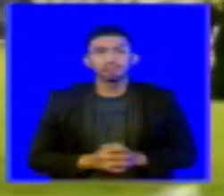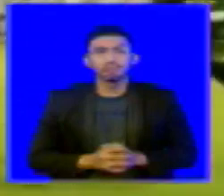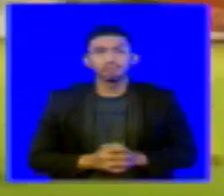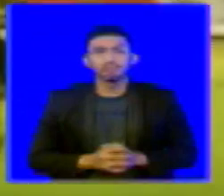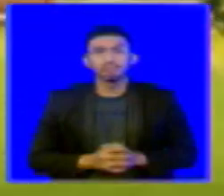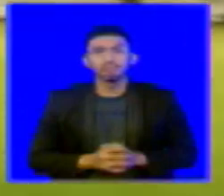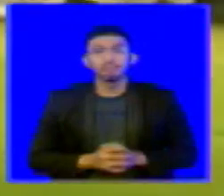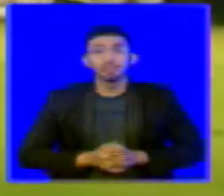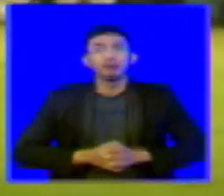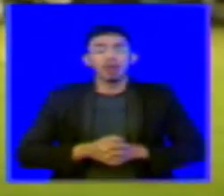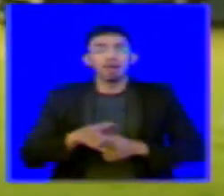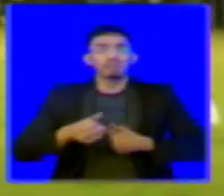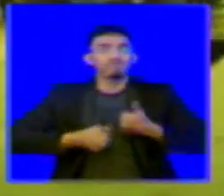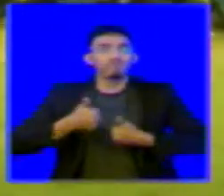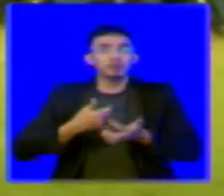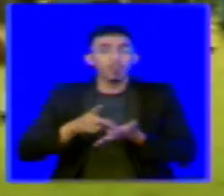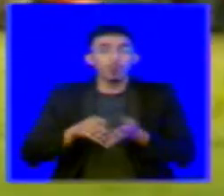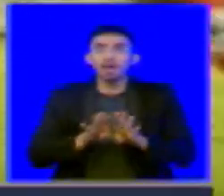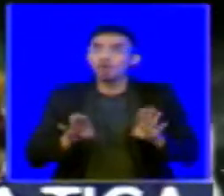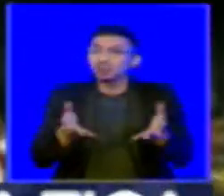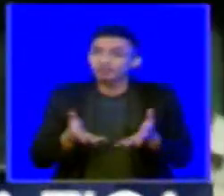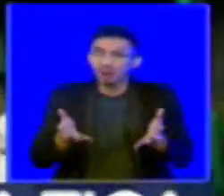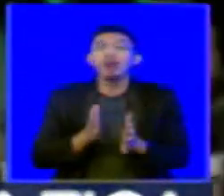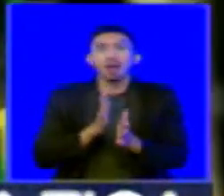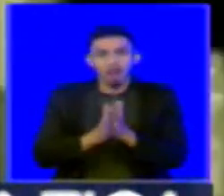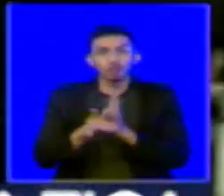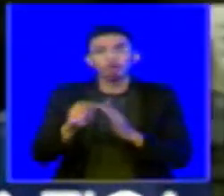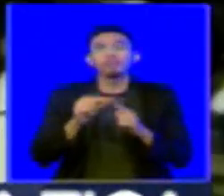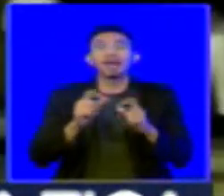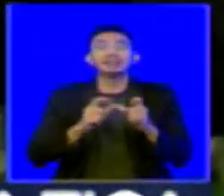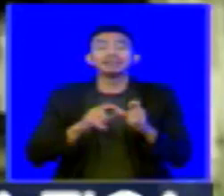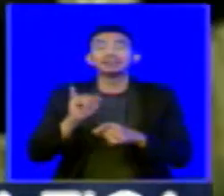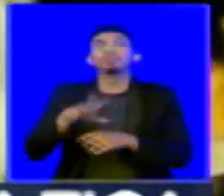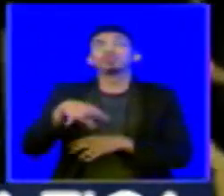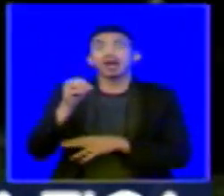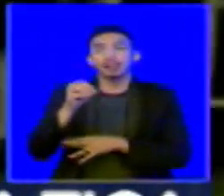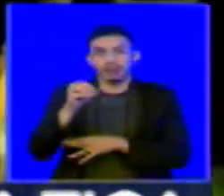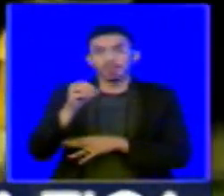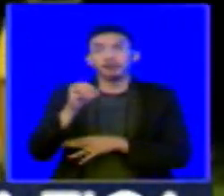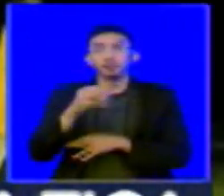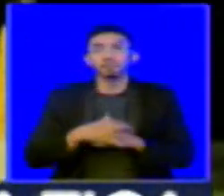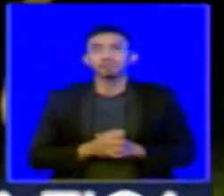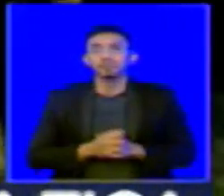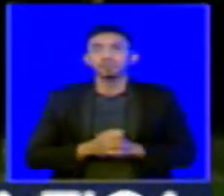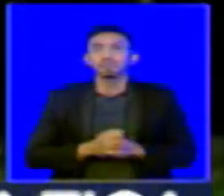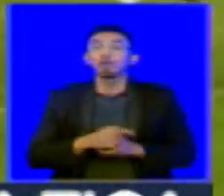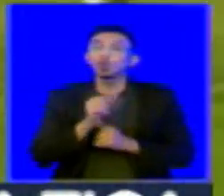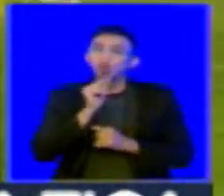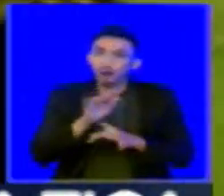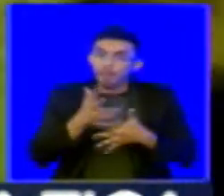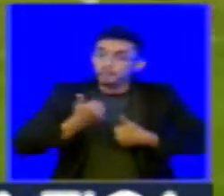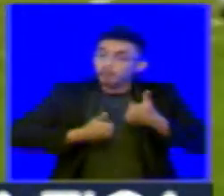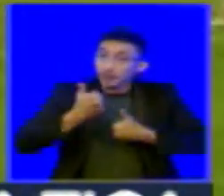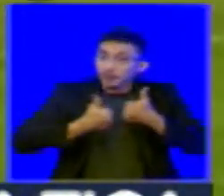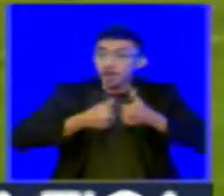sepak bola dibuka langsung oleh Eksekutif Komisi PSSI Pusat, Haruna Sumitro, bertujuan mencari pemain muda berbakat untuk berlaga